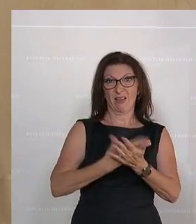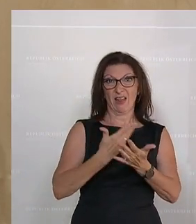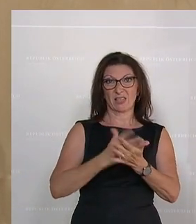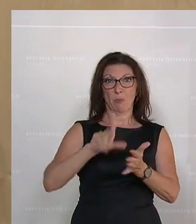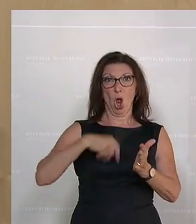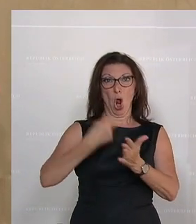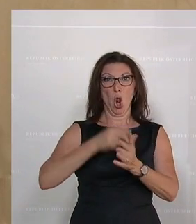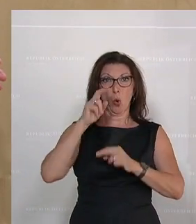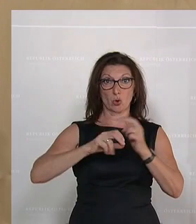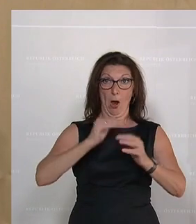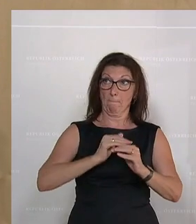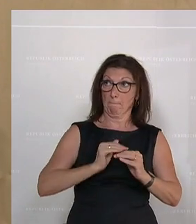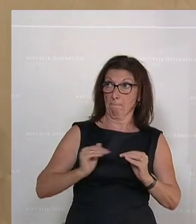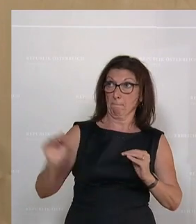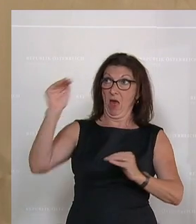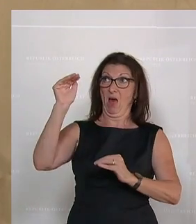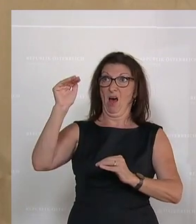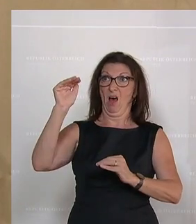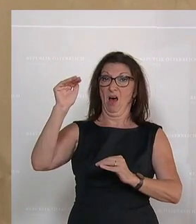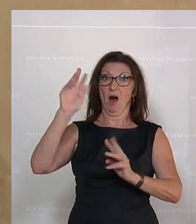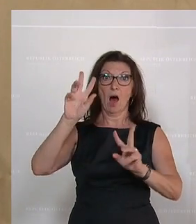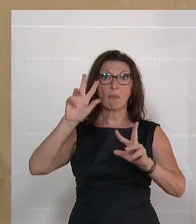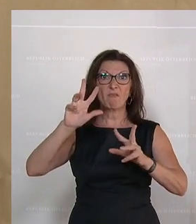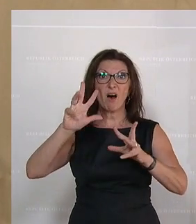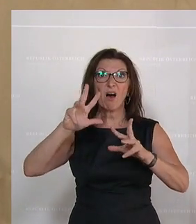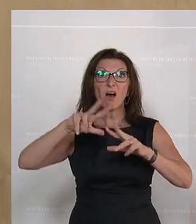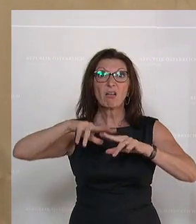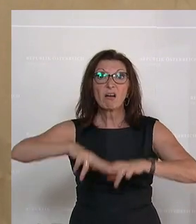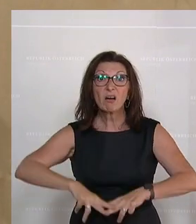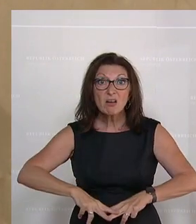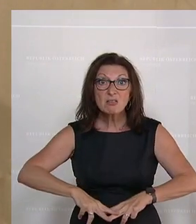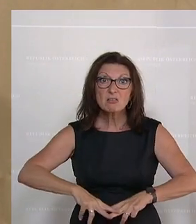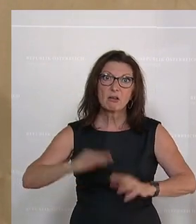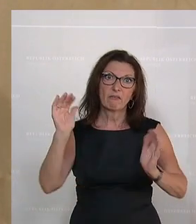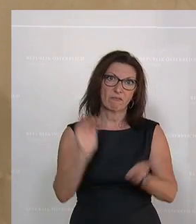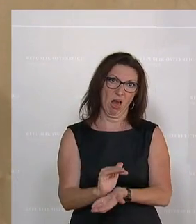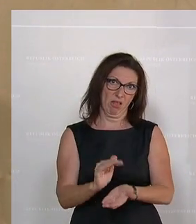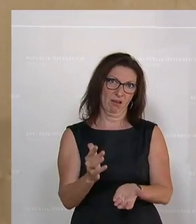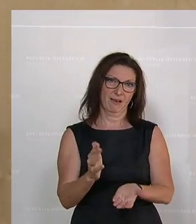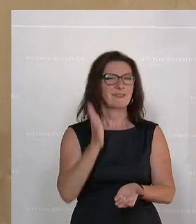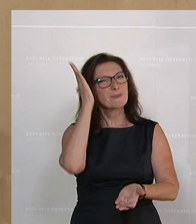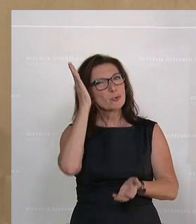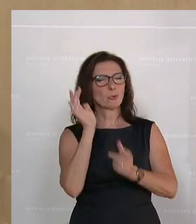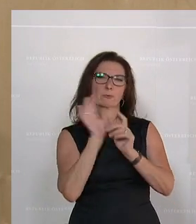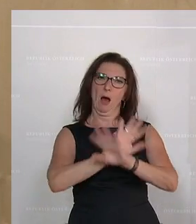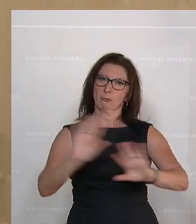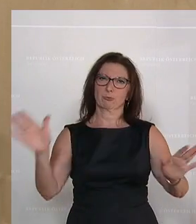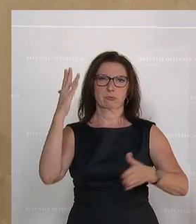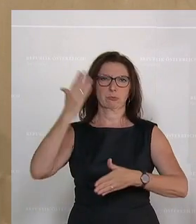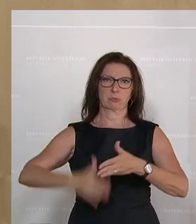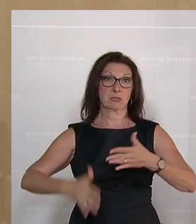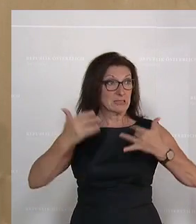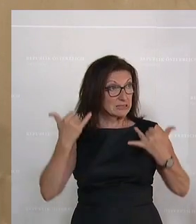und plötzlich bleibt mir weniger übrig und das wird hier verhindert und die menschen bekommen eine entlastung die spürbar ist die sie